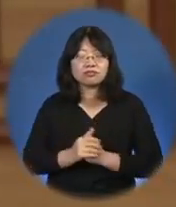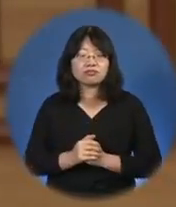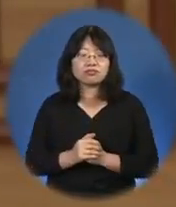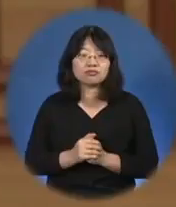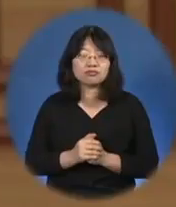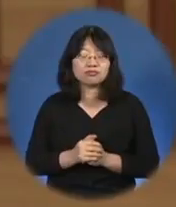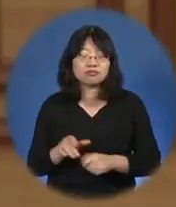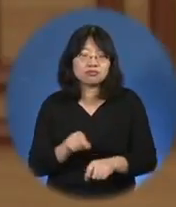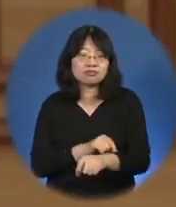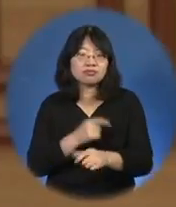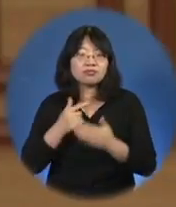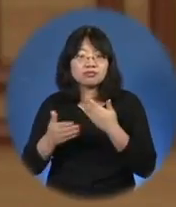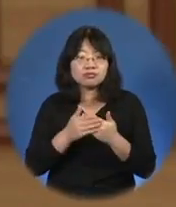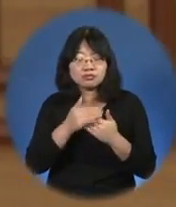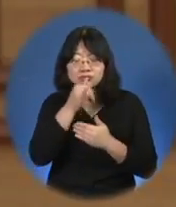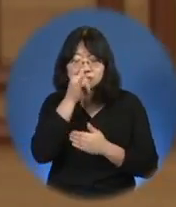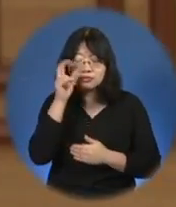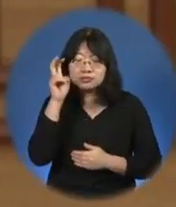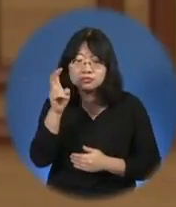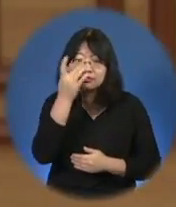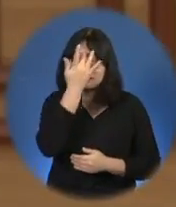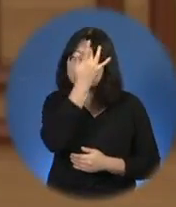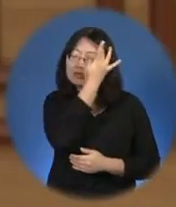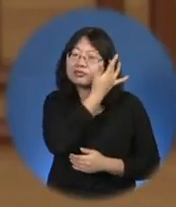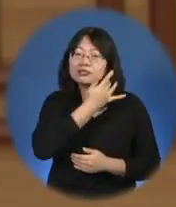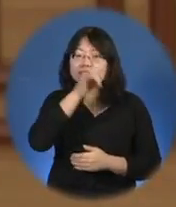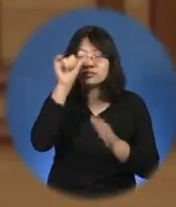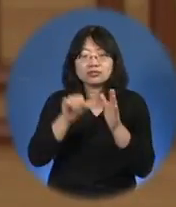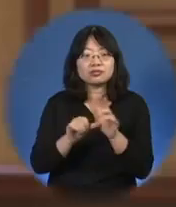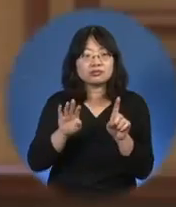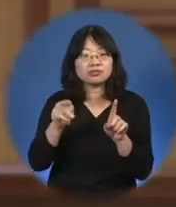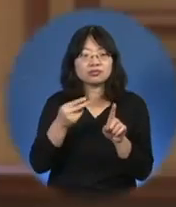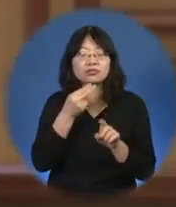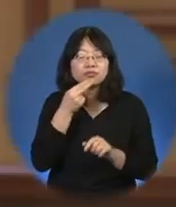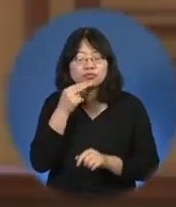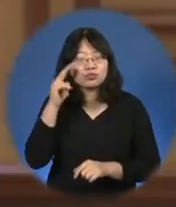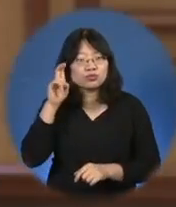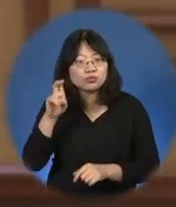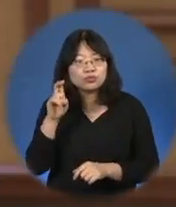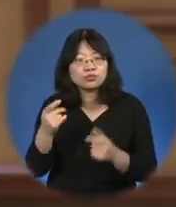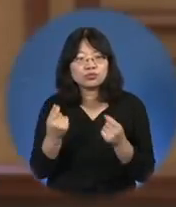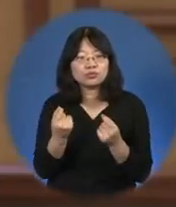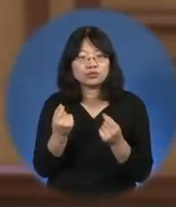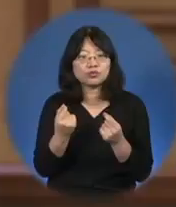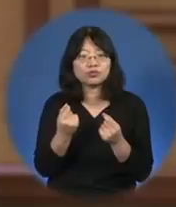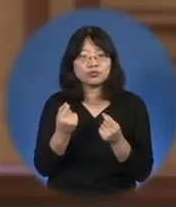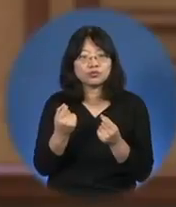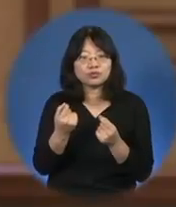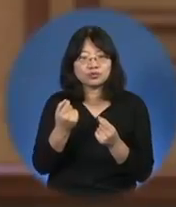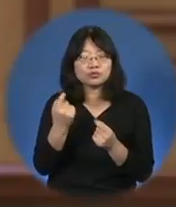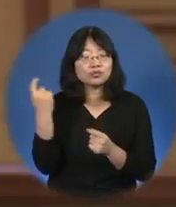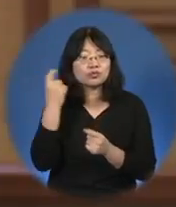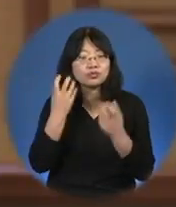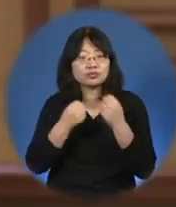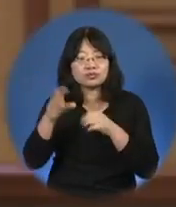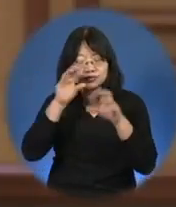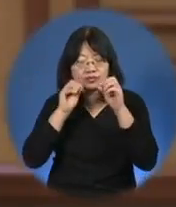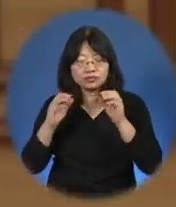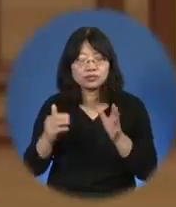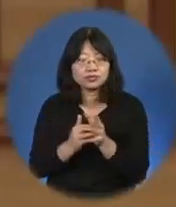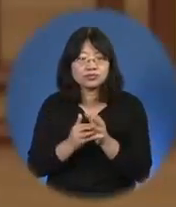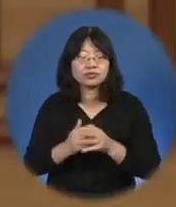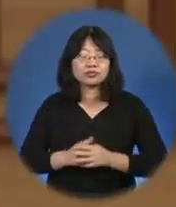좀 특이한 경험을 했었을 것 같고요. 평생 한 번도 안 해보신 일 거예요. 그렇습니다. 그런 예. 소회를 많이 들었습니다. 예, 예, 예. 그래서